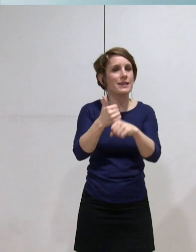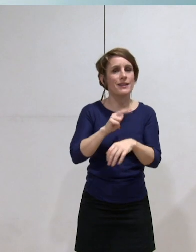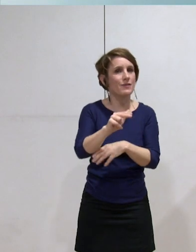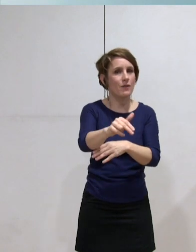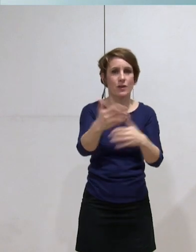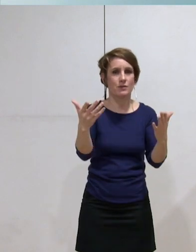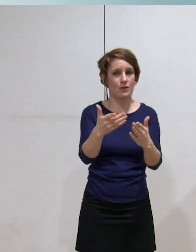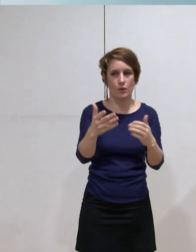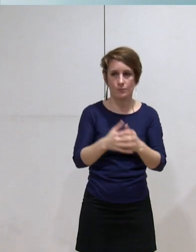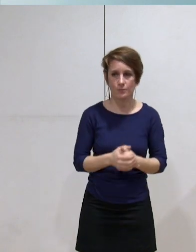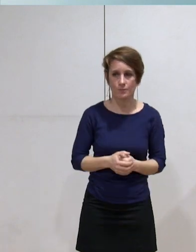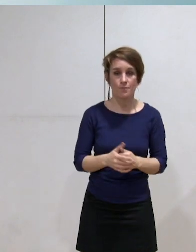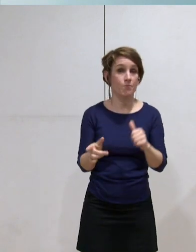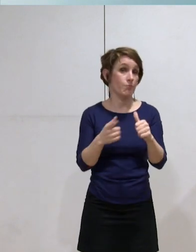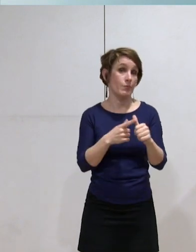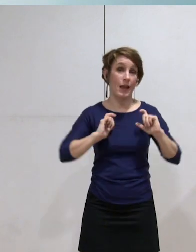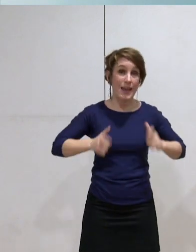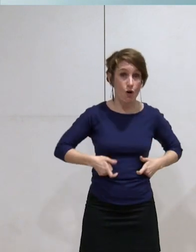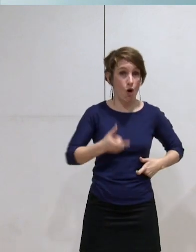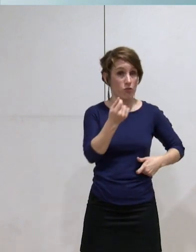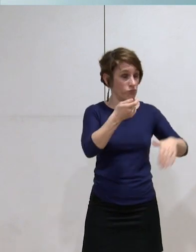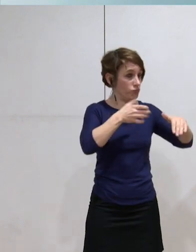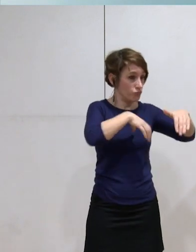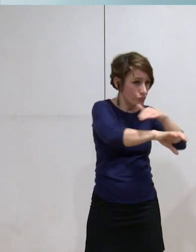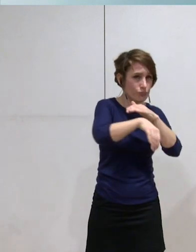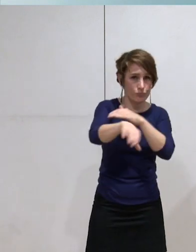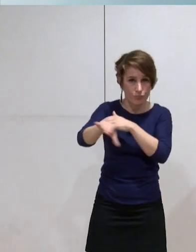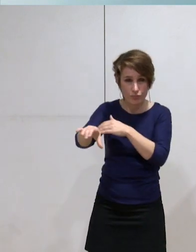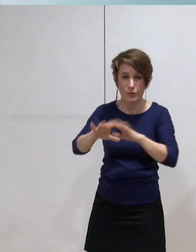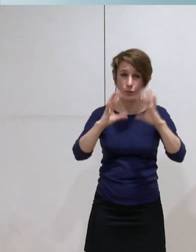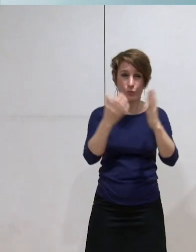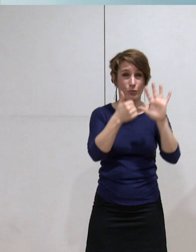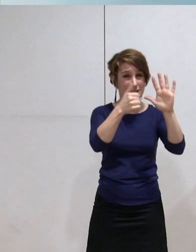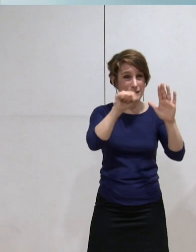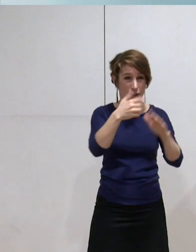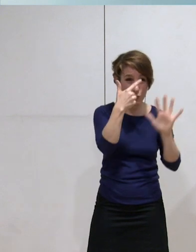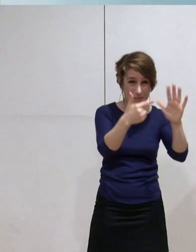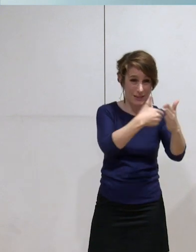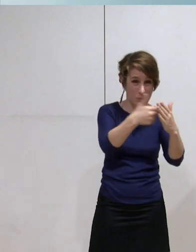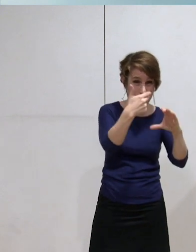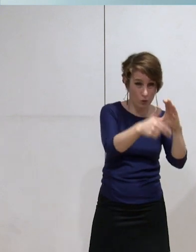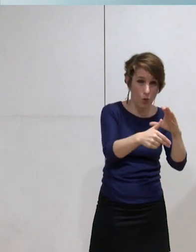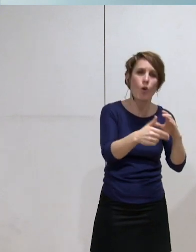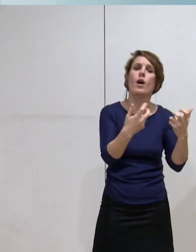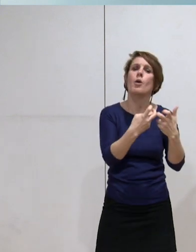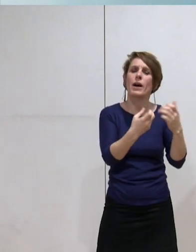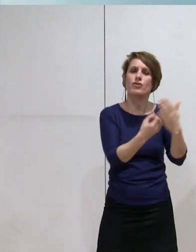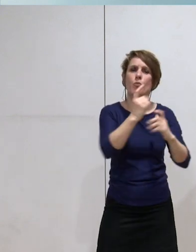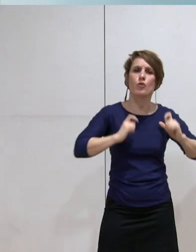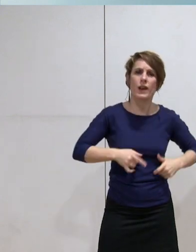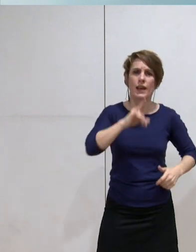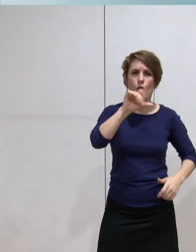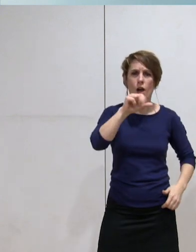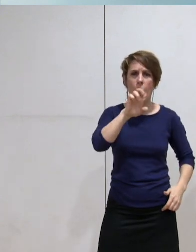investissements il y a les écoles pour 6,7 millions d'euros avec la poursuite du chantier de la nouvelle école à